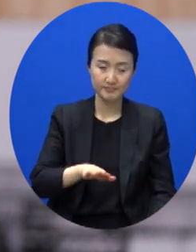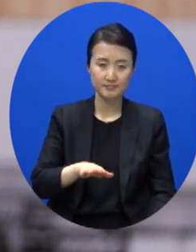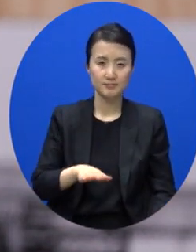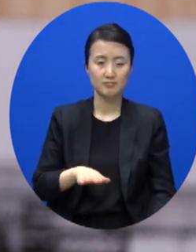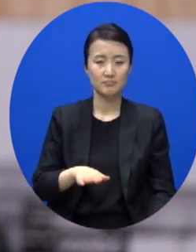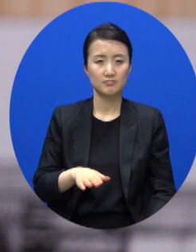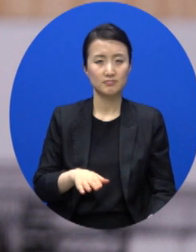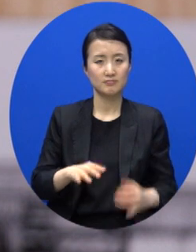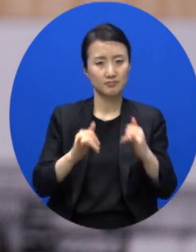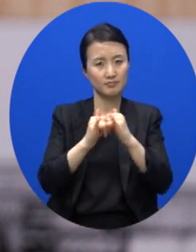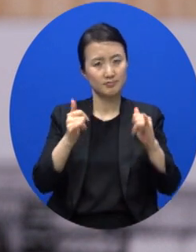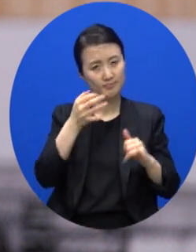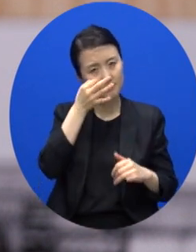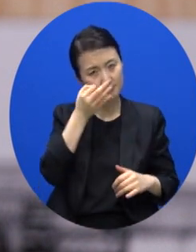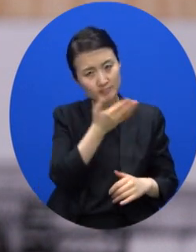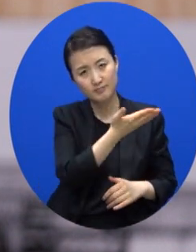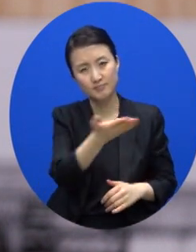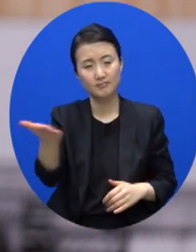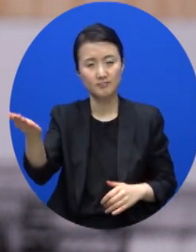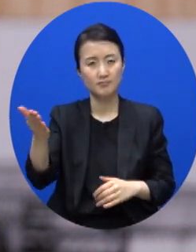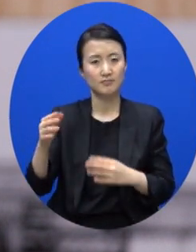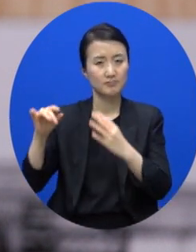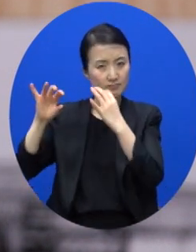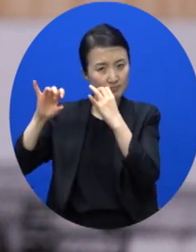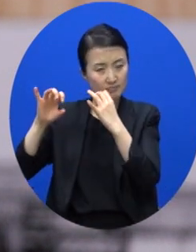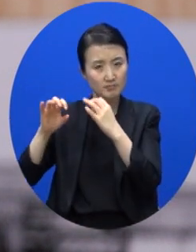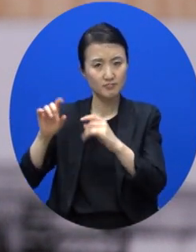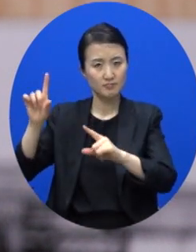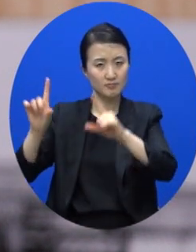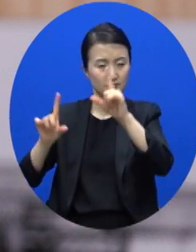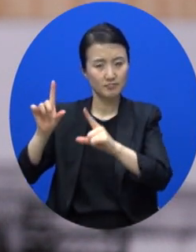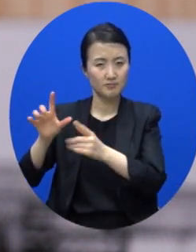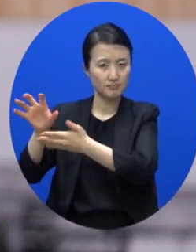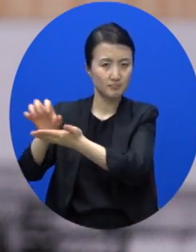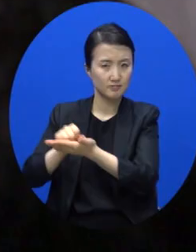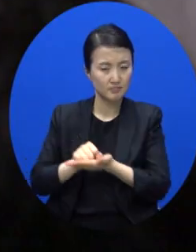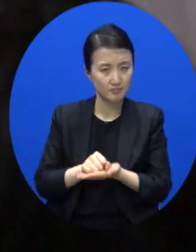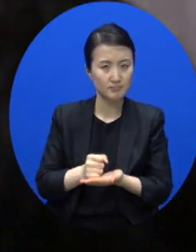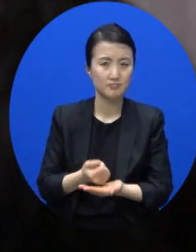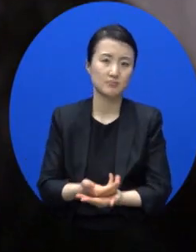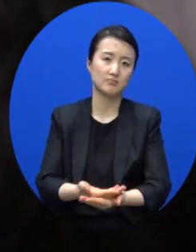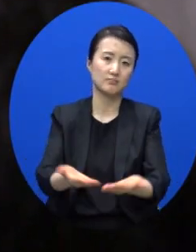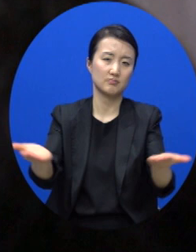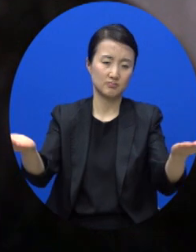가락을 먼저 알려야 되겠다 이래서